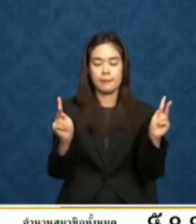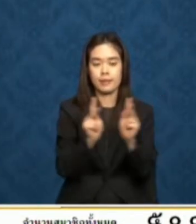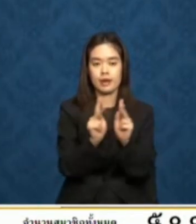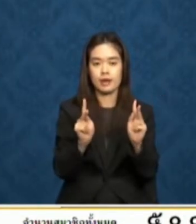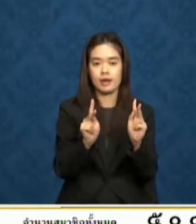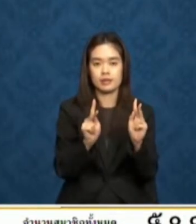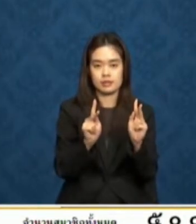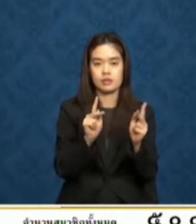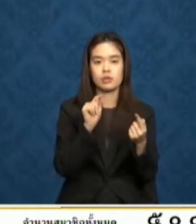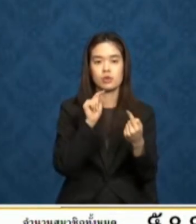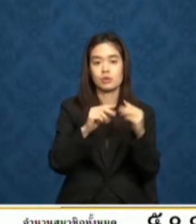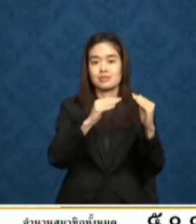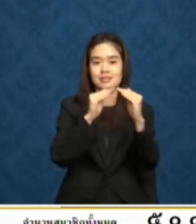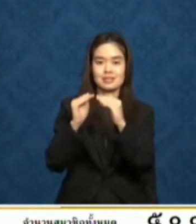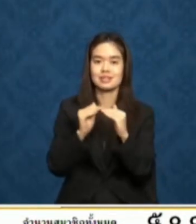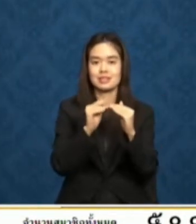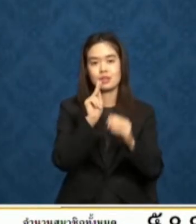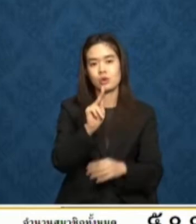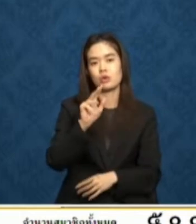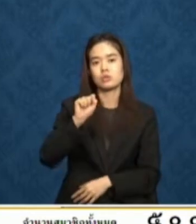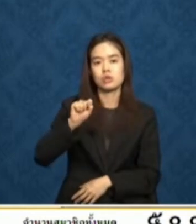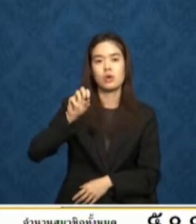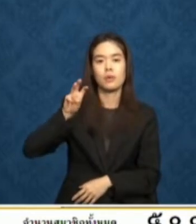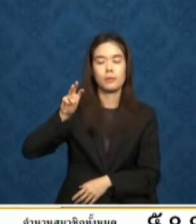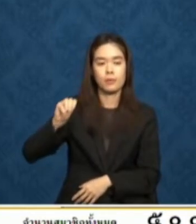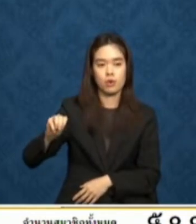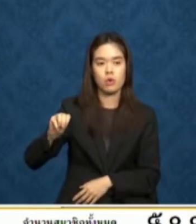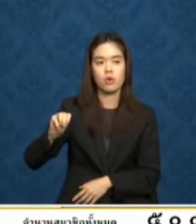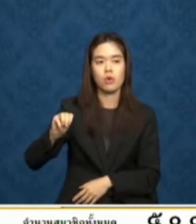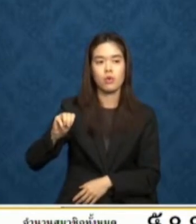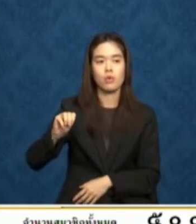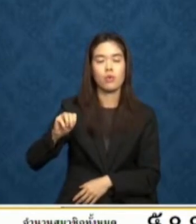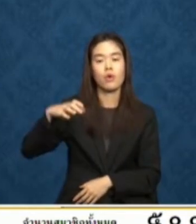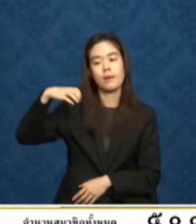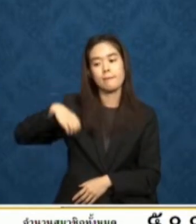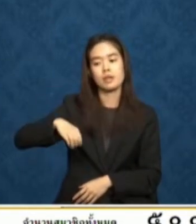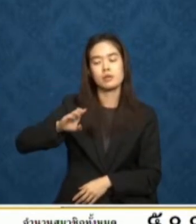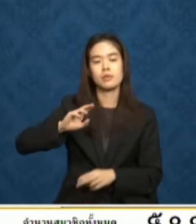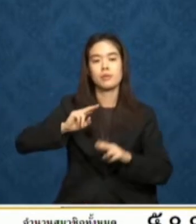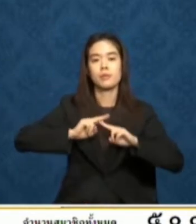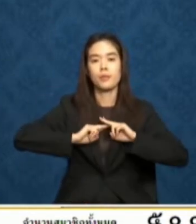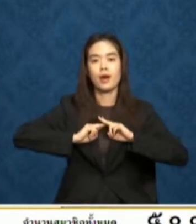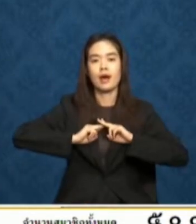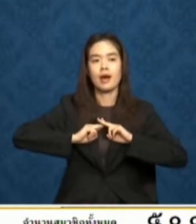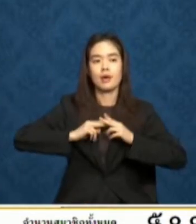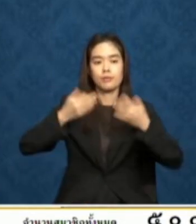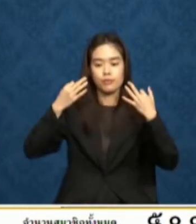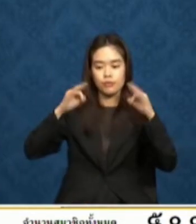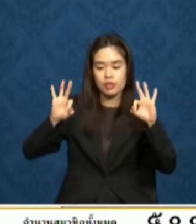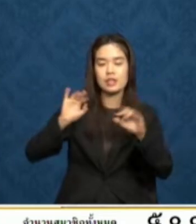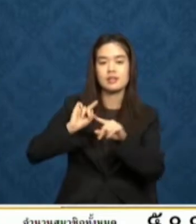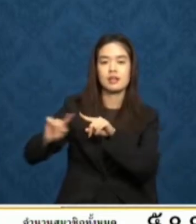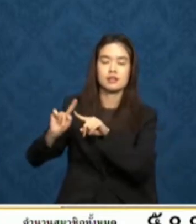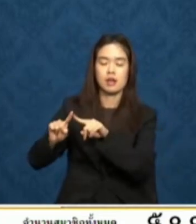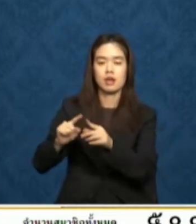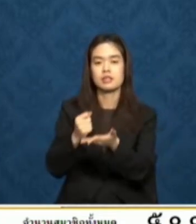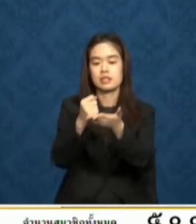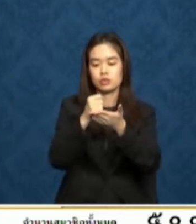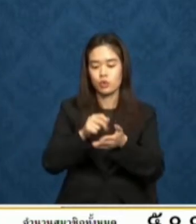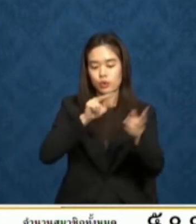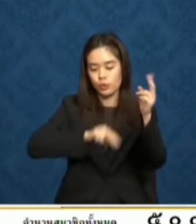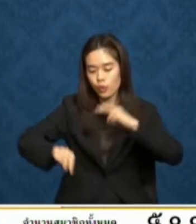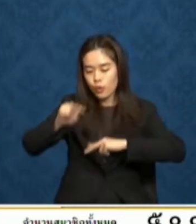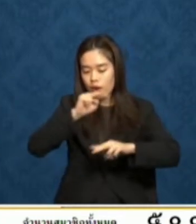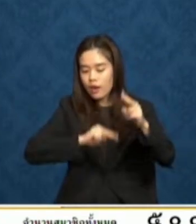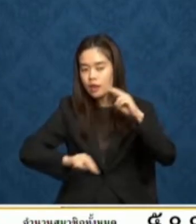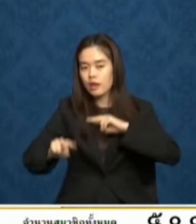มนุษยชแ่งชาติรอกอสมอครับวาเป็องคกรอิสระ ที่ทำหนาที่อย่างตรงไปตรงมาในการตรวดสอบการและเม